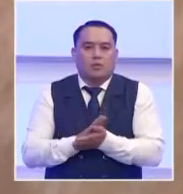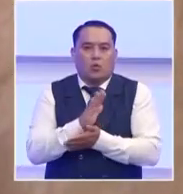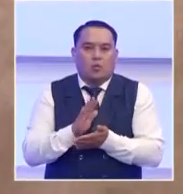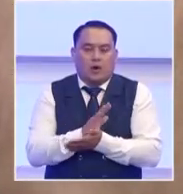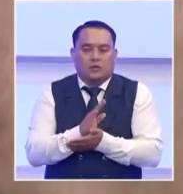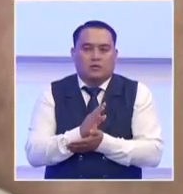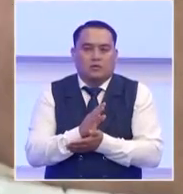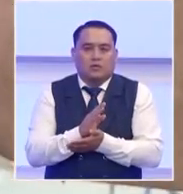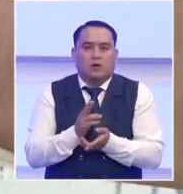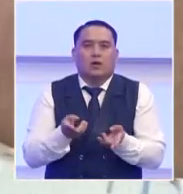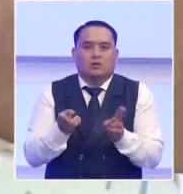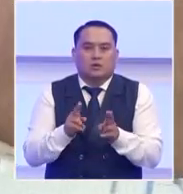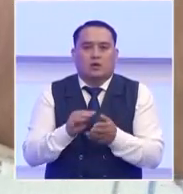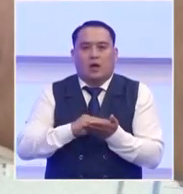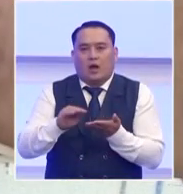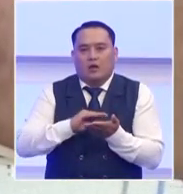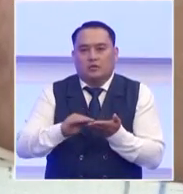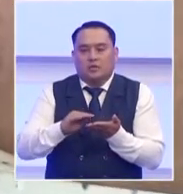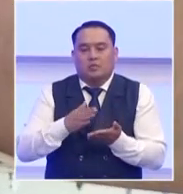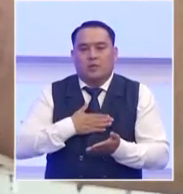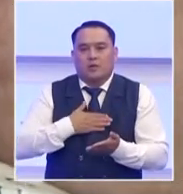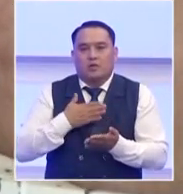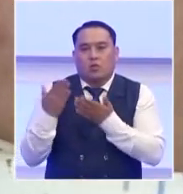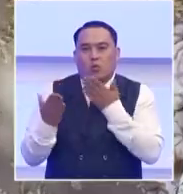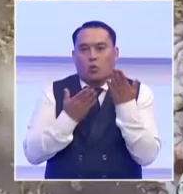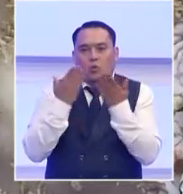хат жазып. Кейін оқыдым